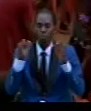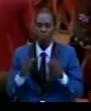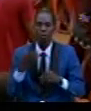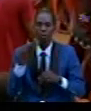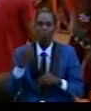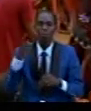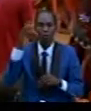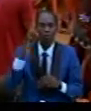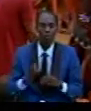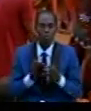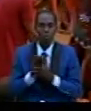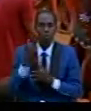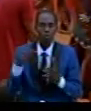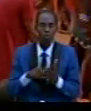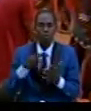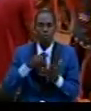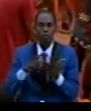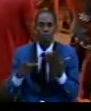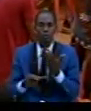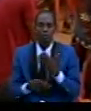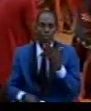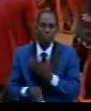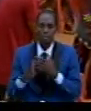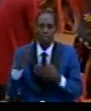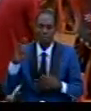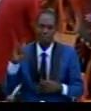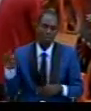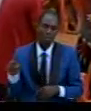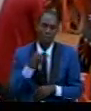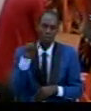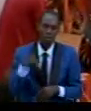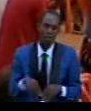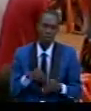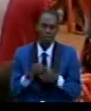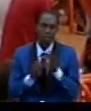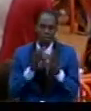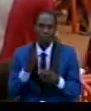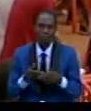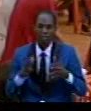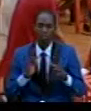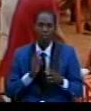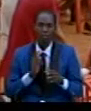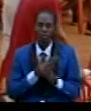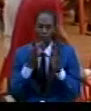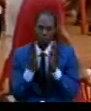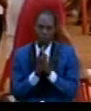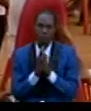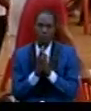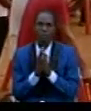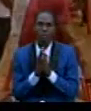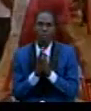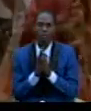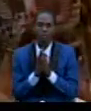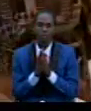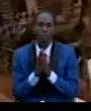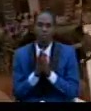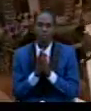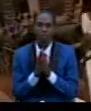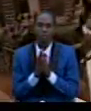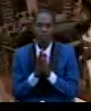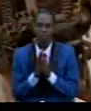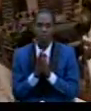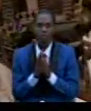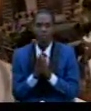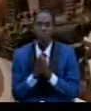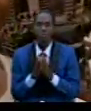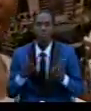this crusade cast them down in the name of Jesus. Prions maintenant. Let us pray. Qu'ils soient renversés. Let it be overthrown. Qu'ils soient brisés. Let them be